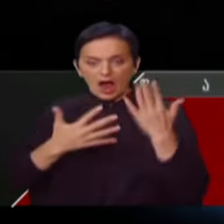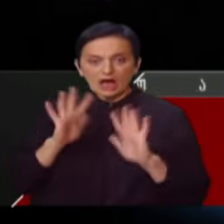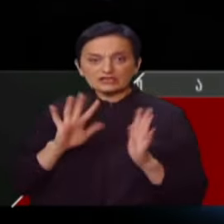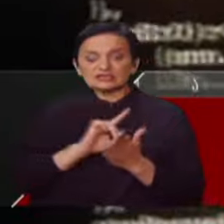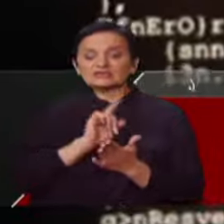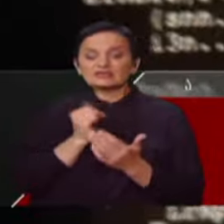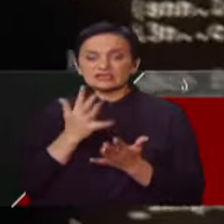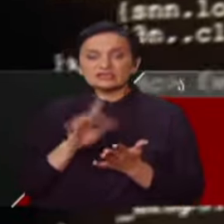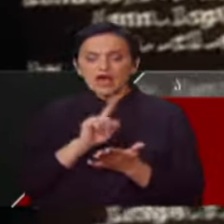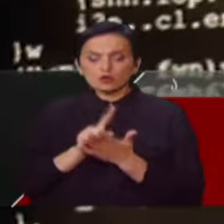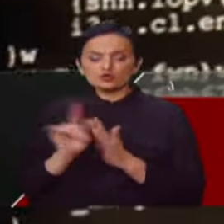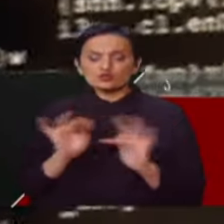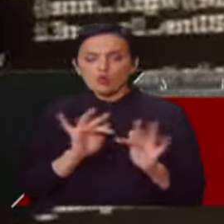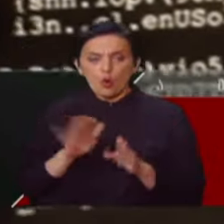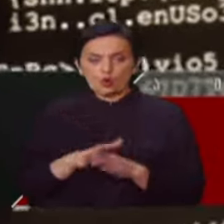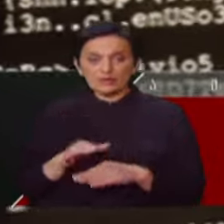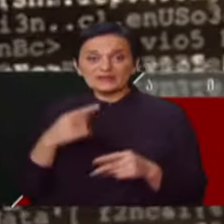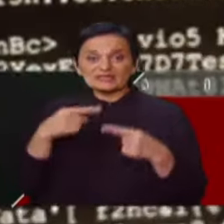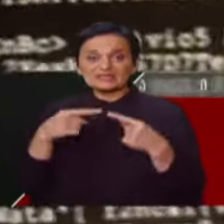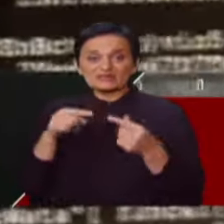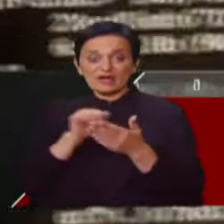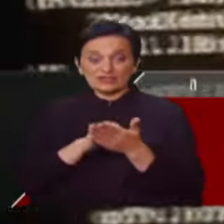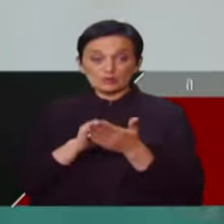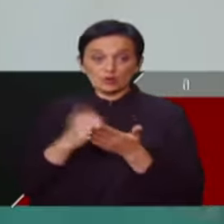აუცილებელი მოქმედება შეასრულოთ. სხვადასხვა მიზეზის